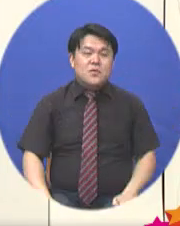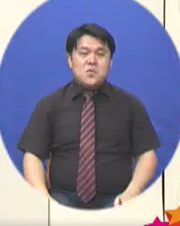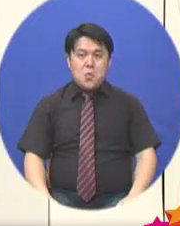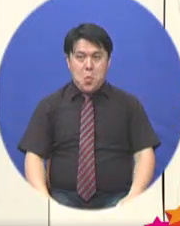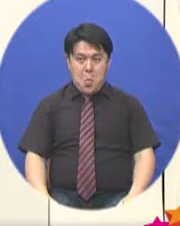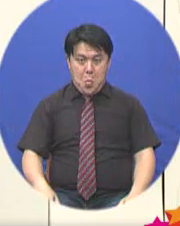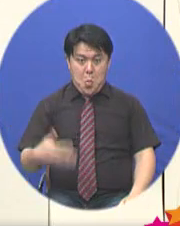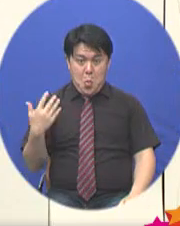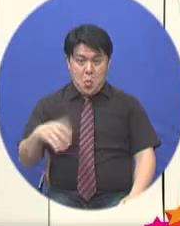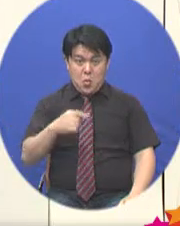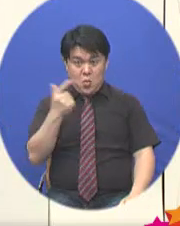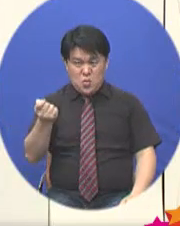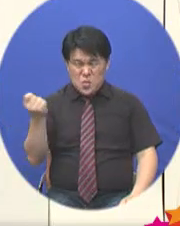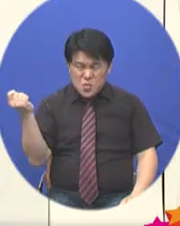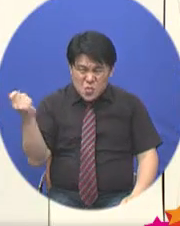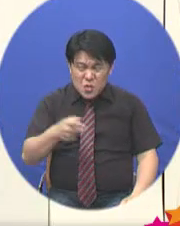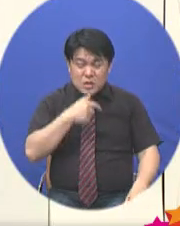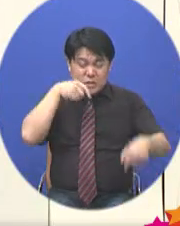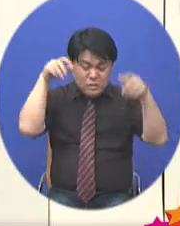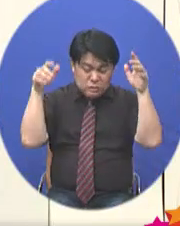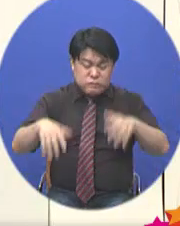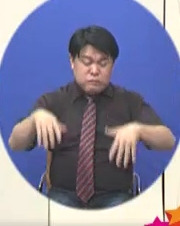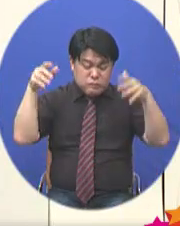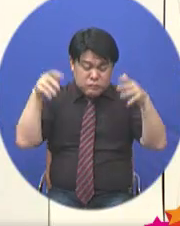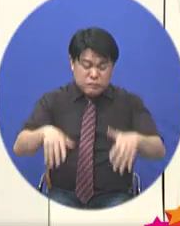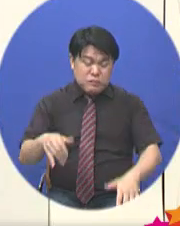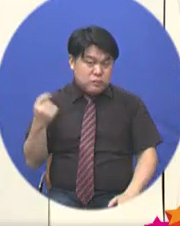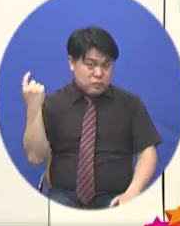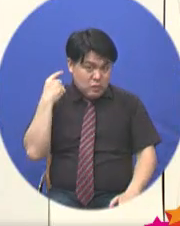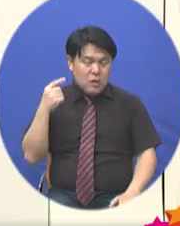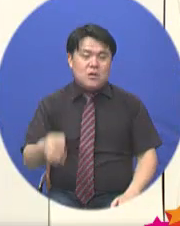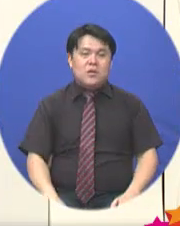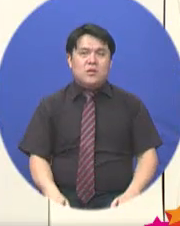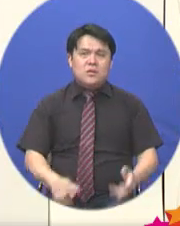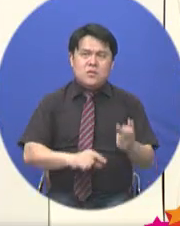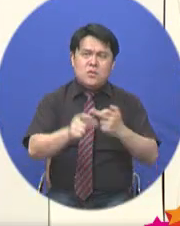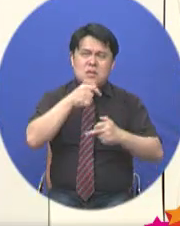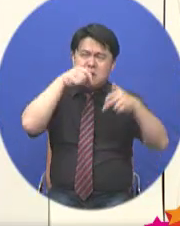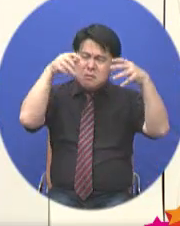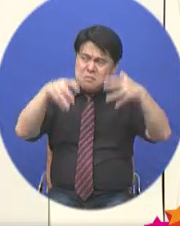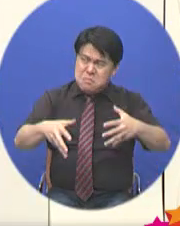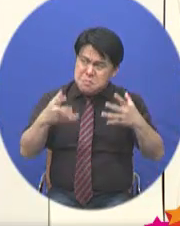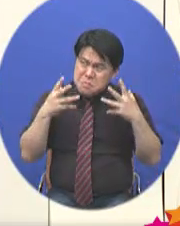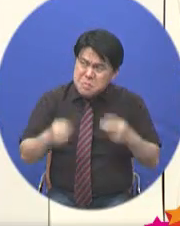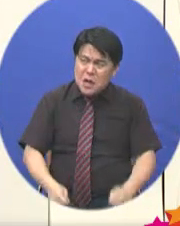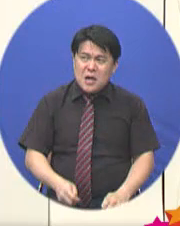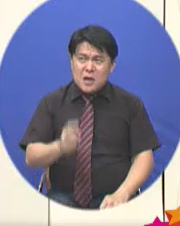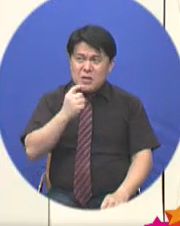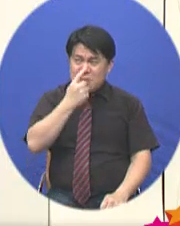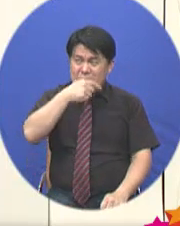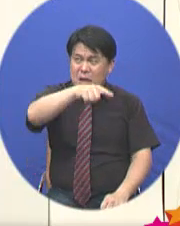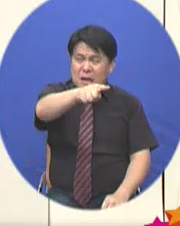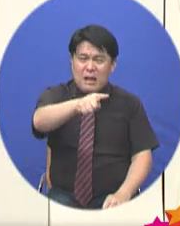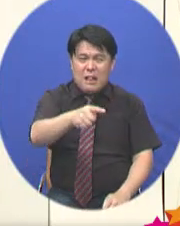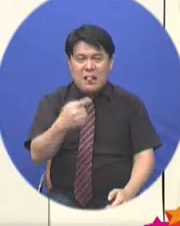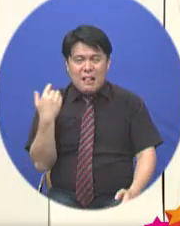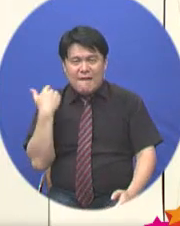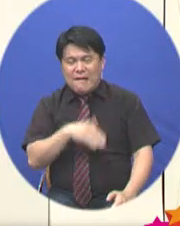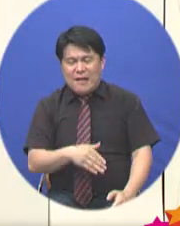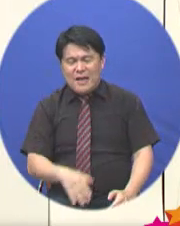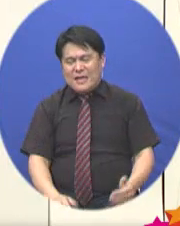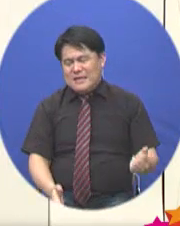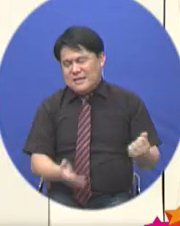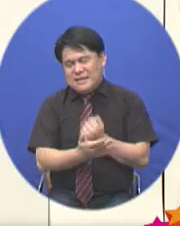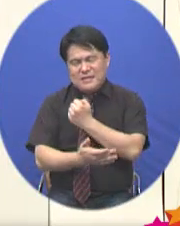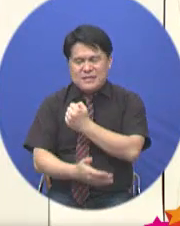예. 이제 오후부터 또 다시 내린다는 예. 소식이 있어요, 그죠? 오전에 많이 와가지고 노르기시로 못 갔는데.